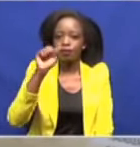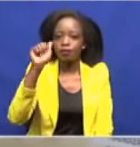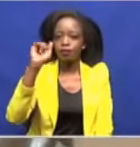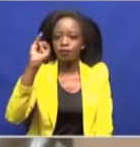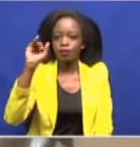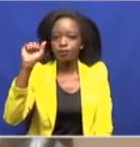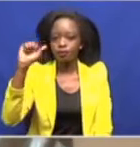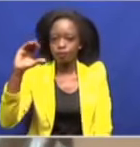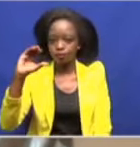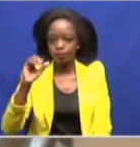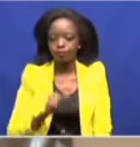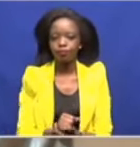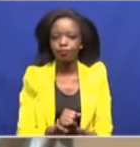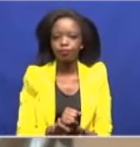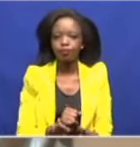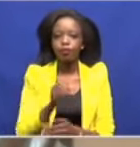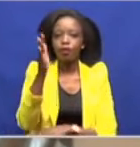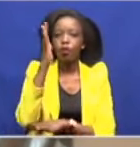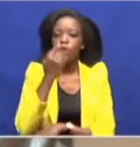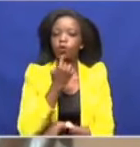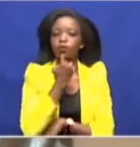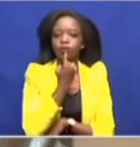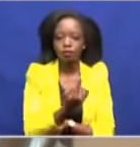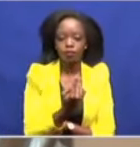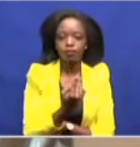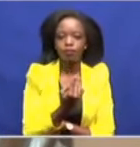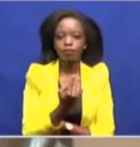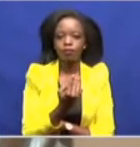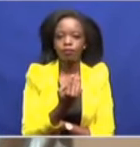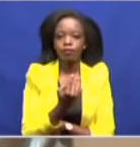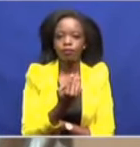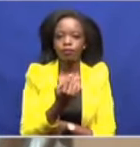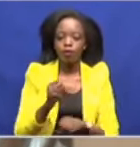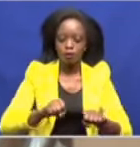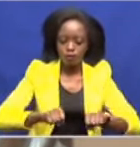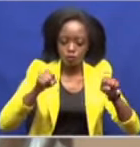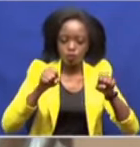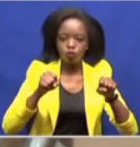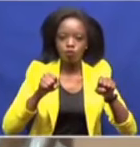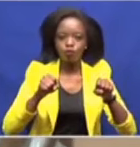Bwana Mungu asema hivi kwa Shebna, msimamizi wa kasri.